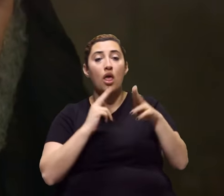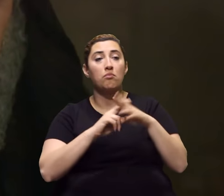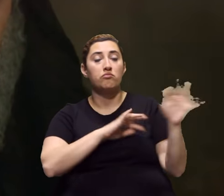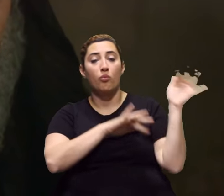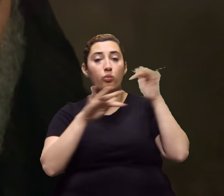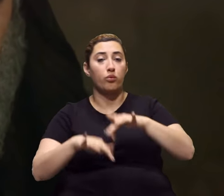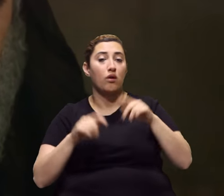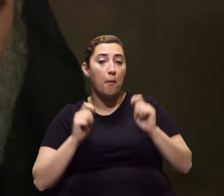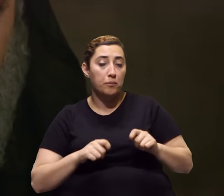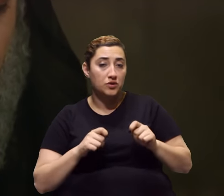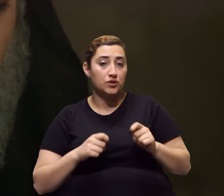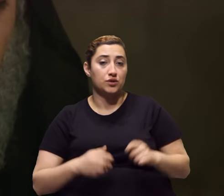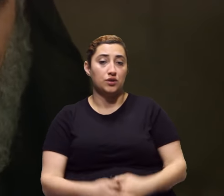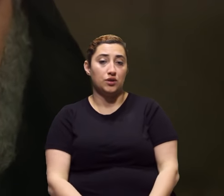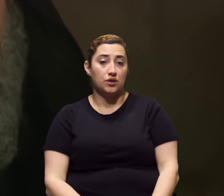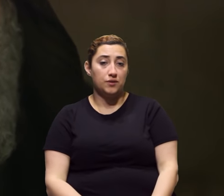kapımızda.